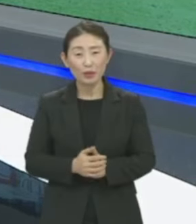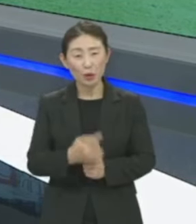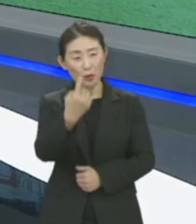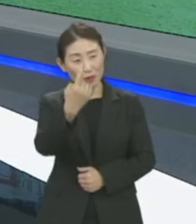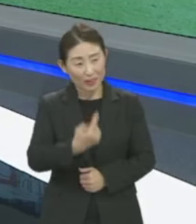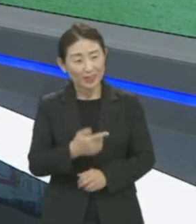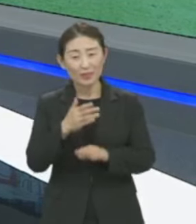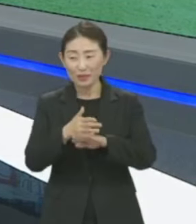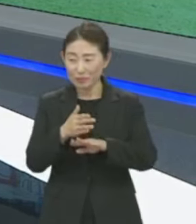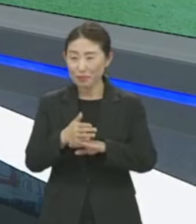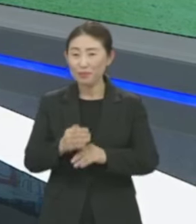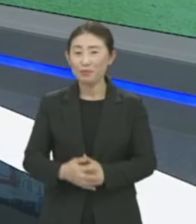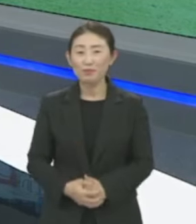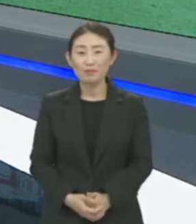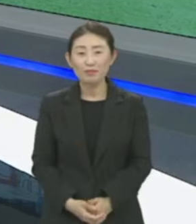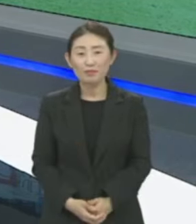고맙습니다 감사합니다